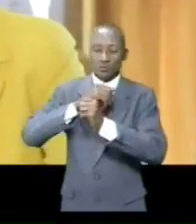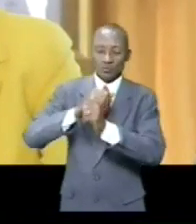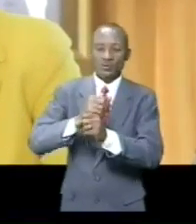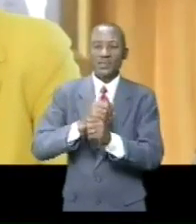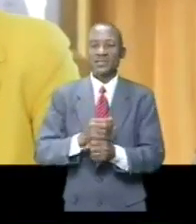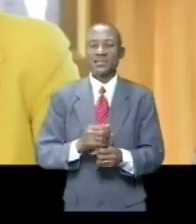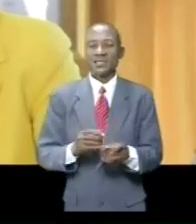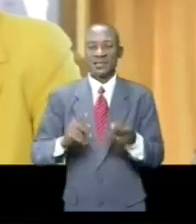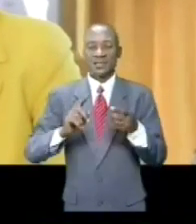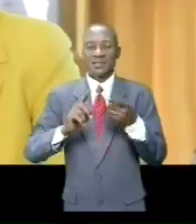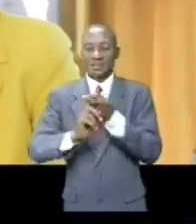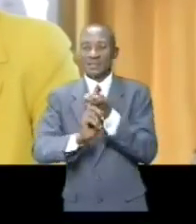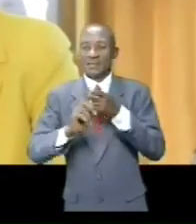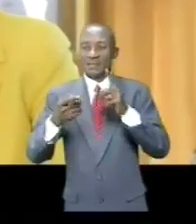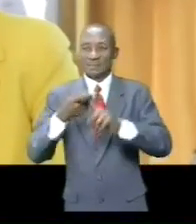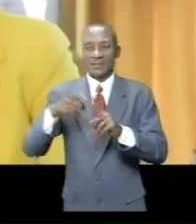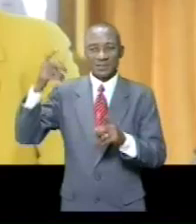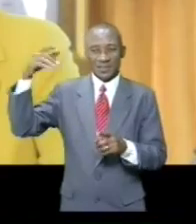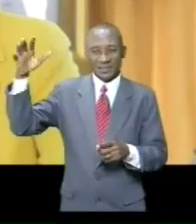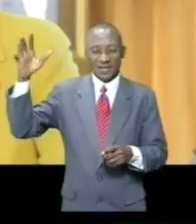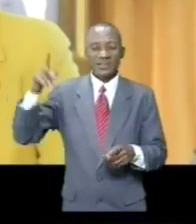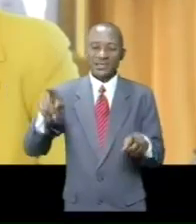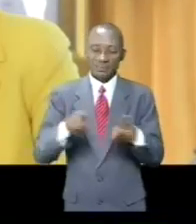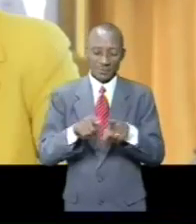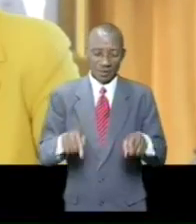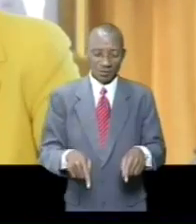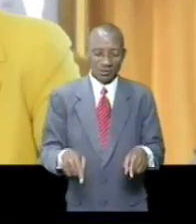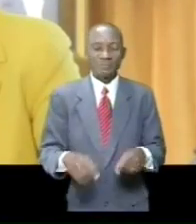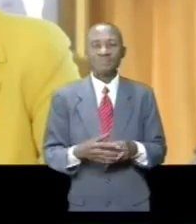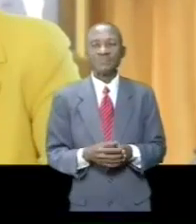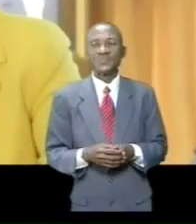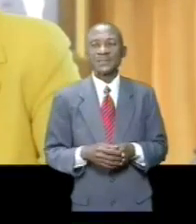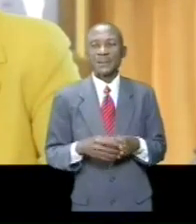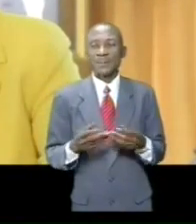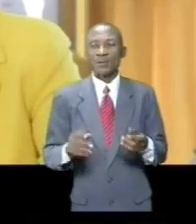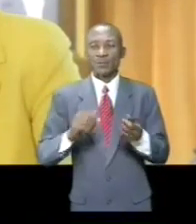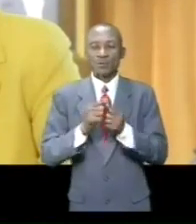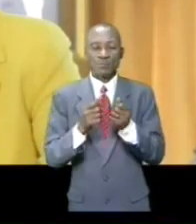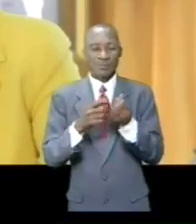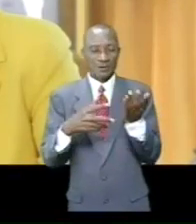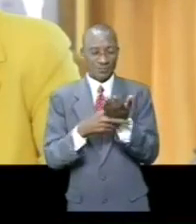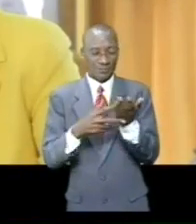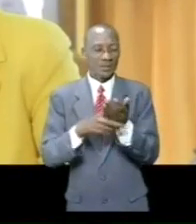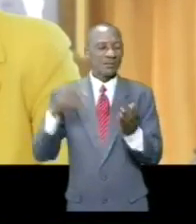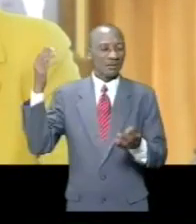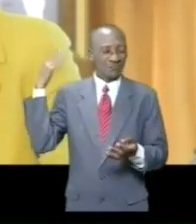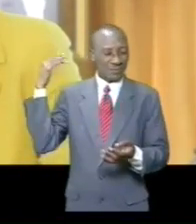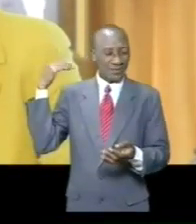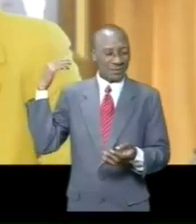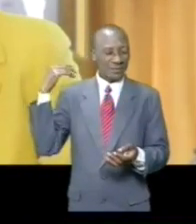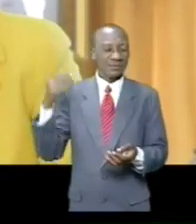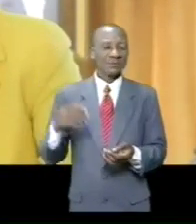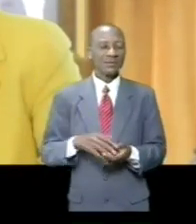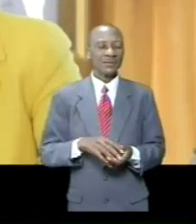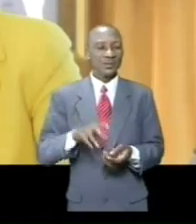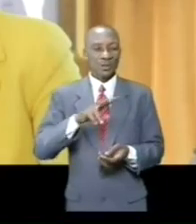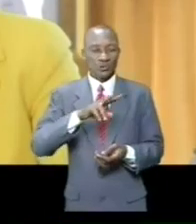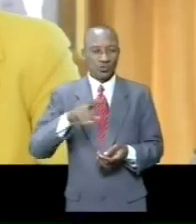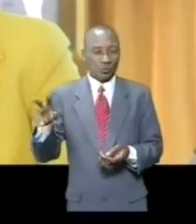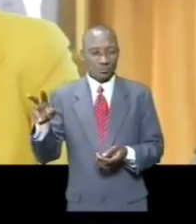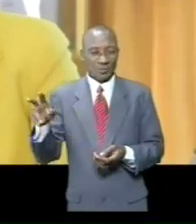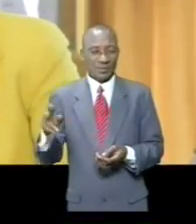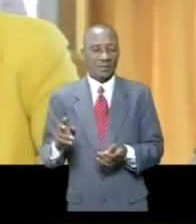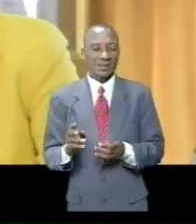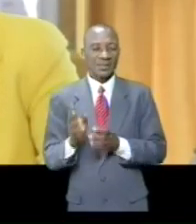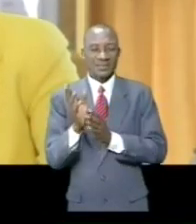que l'État congolais, il faut dire que l'avant-dernière structure de prix avait été publiée en 2018 novembre. Et nous